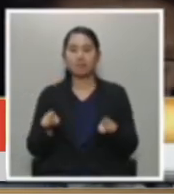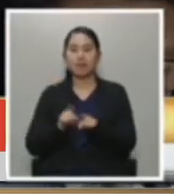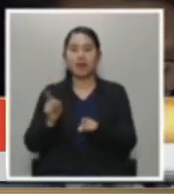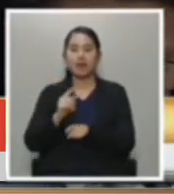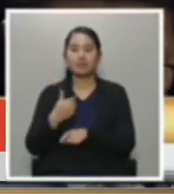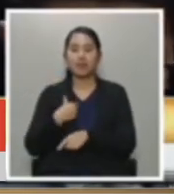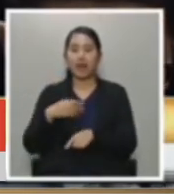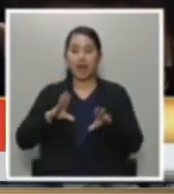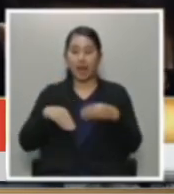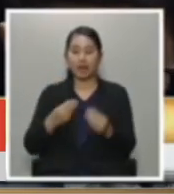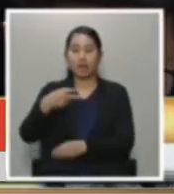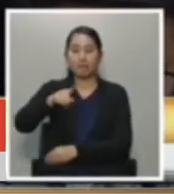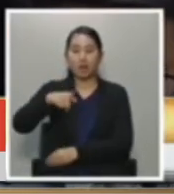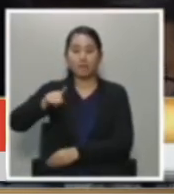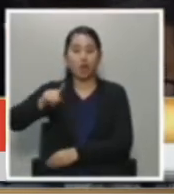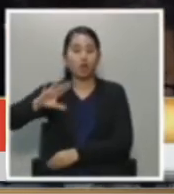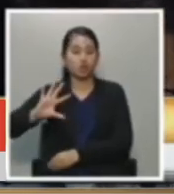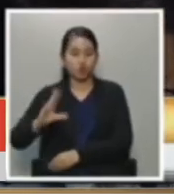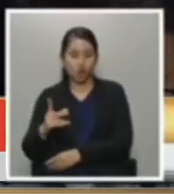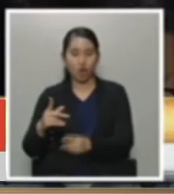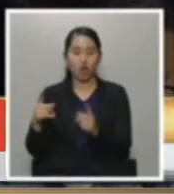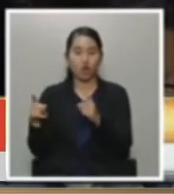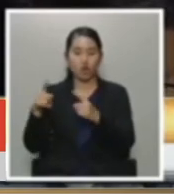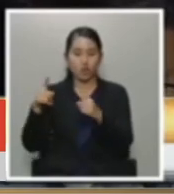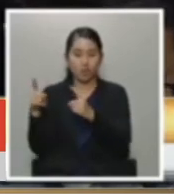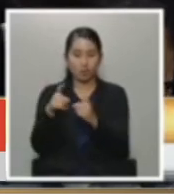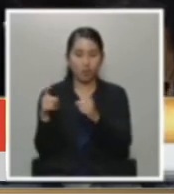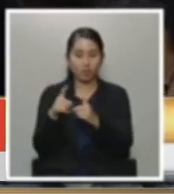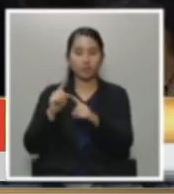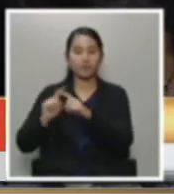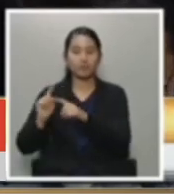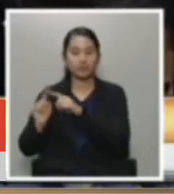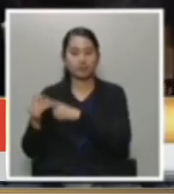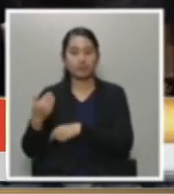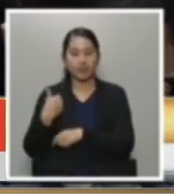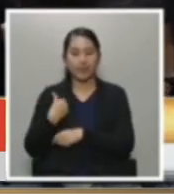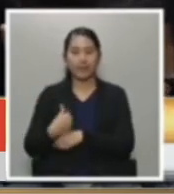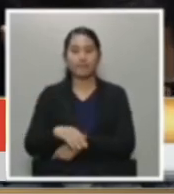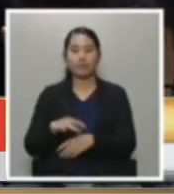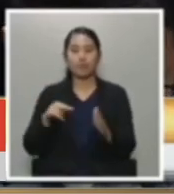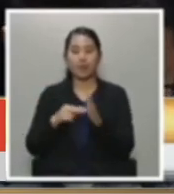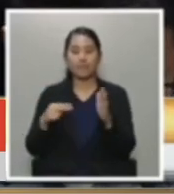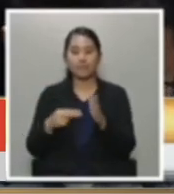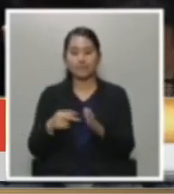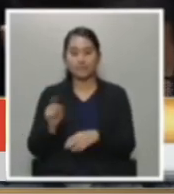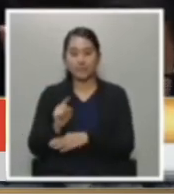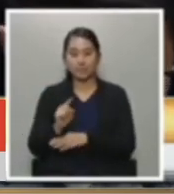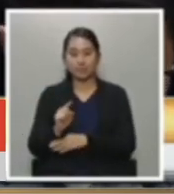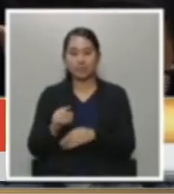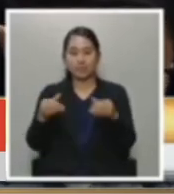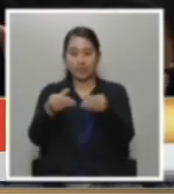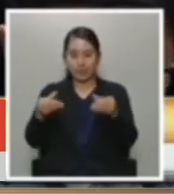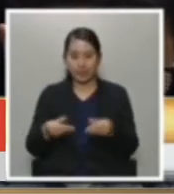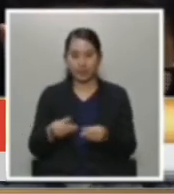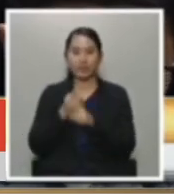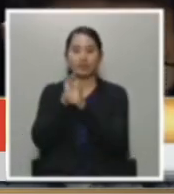ให้ปปช.สอบสวนแล้วถ้าจะฟ้องศาลต่อรัฐบาลที่มาจากการเลือกตั้งเนี่ยให้ยึดสำนวนของปปช.เป็นหลัก